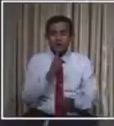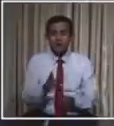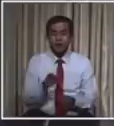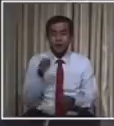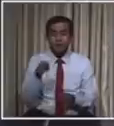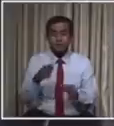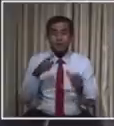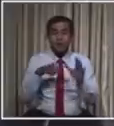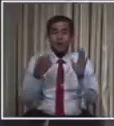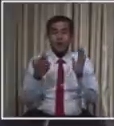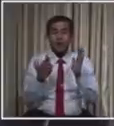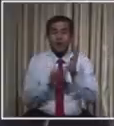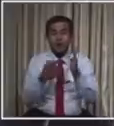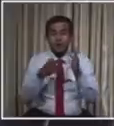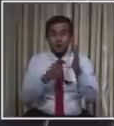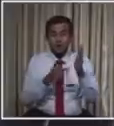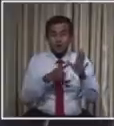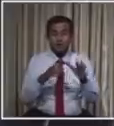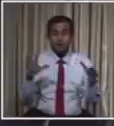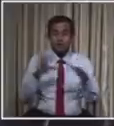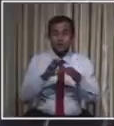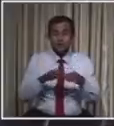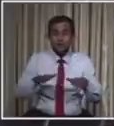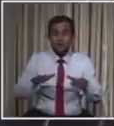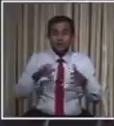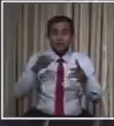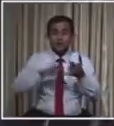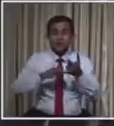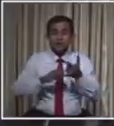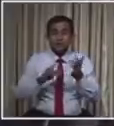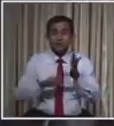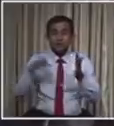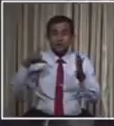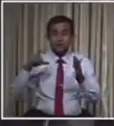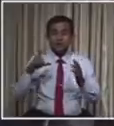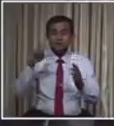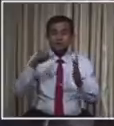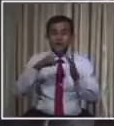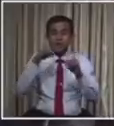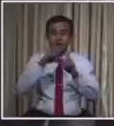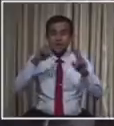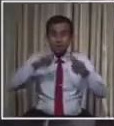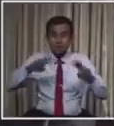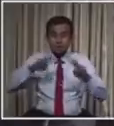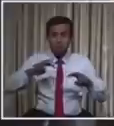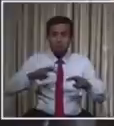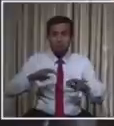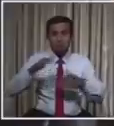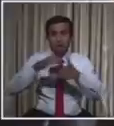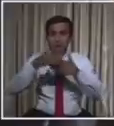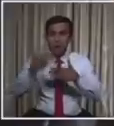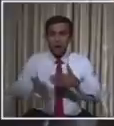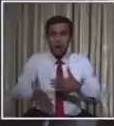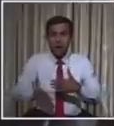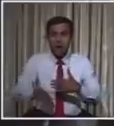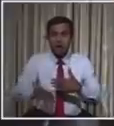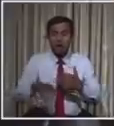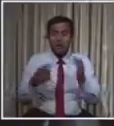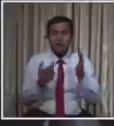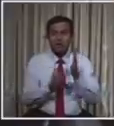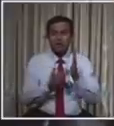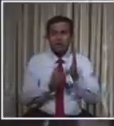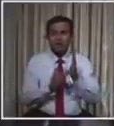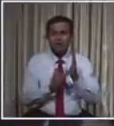මේ අරුණාමරසේකර සම්බන්ධ සිකියුරිටේ ආයතනය මේ වෙනකොට CID එකේ පරීක්ෂණ වලට භාජනය වෙලා තියෙනවා බ්‍රෙතලයිසර්